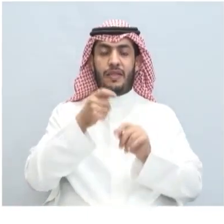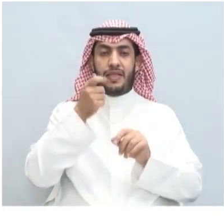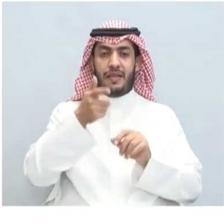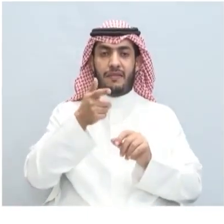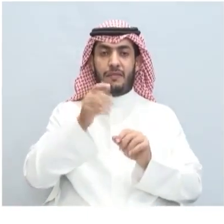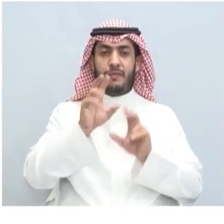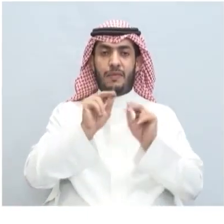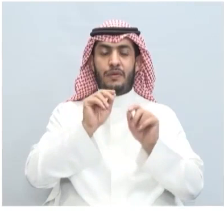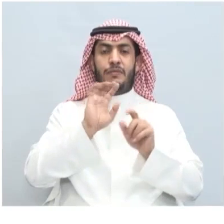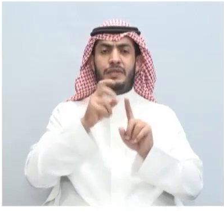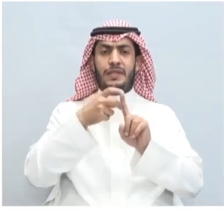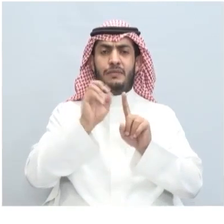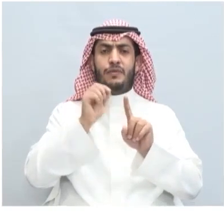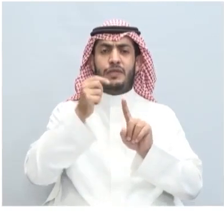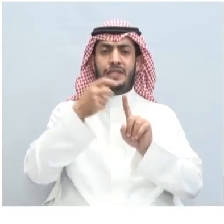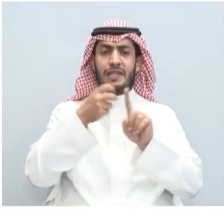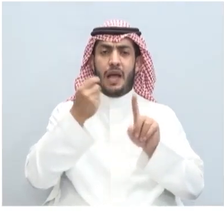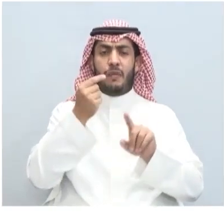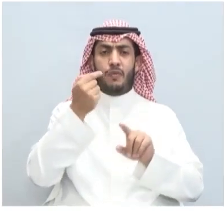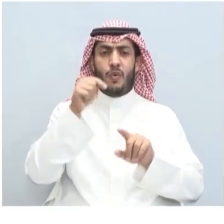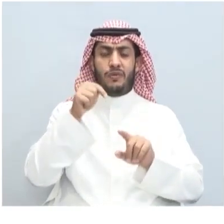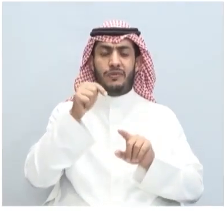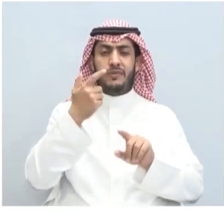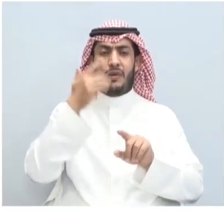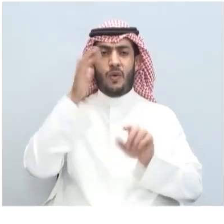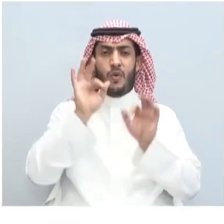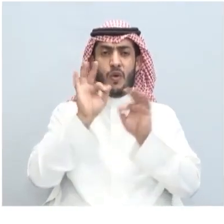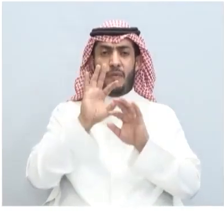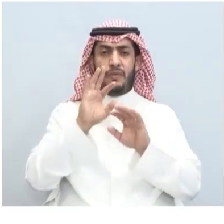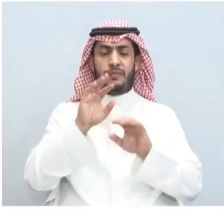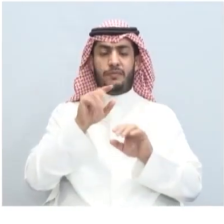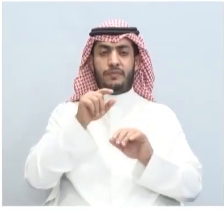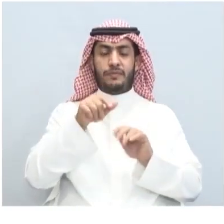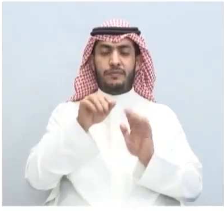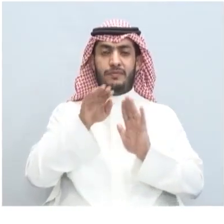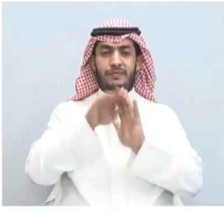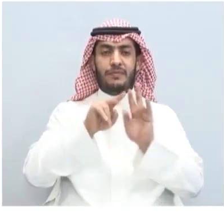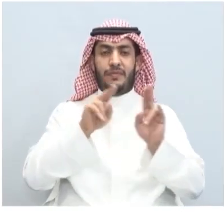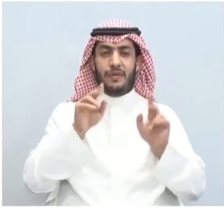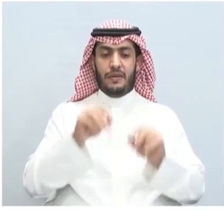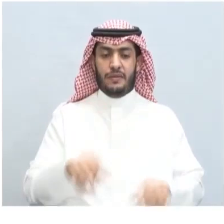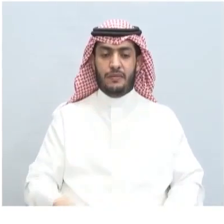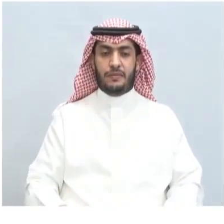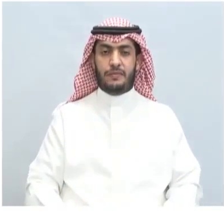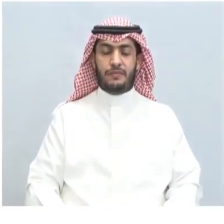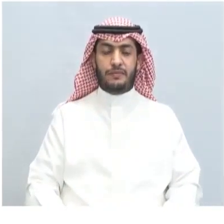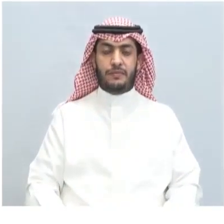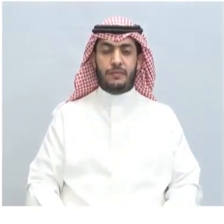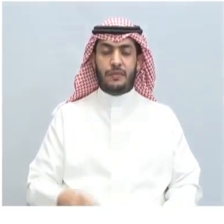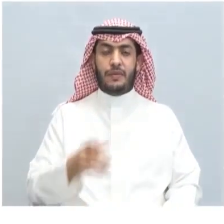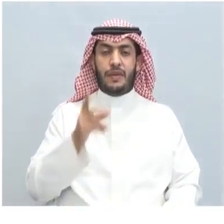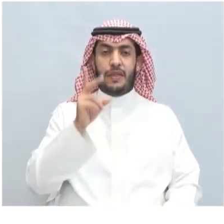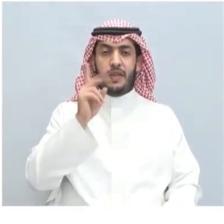مبالغ مثلا لكل سهم نصف ريال لكل سهم قد يكون ربع وهكذا بناء على حجم الارباح وذكرنا ايضا